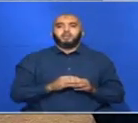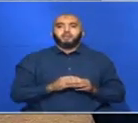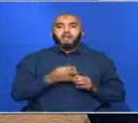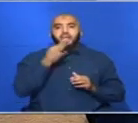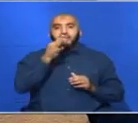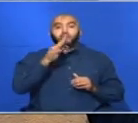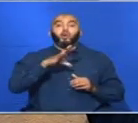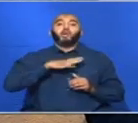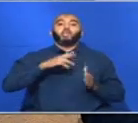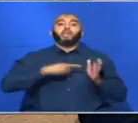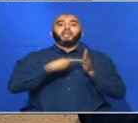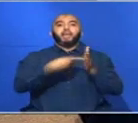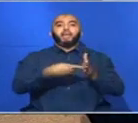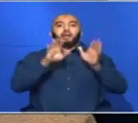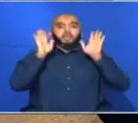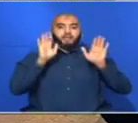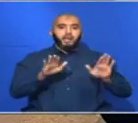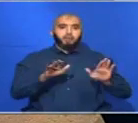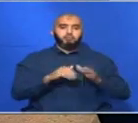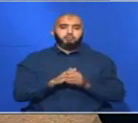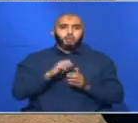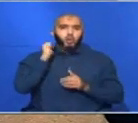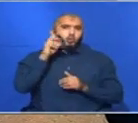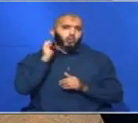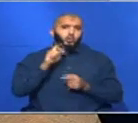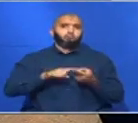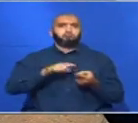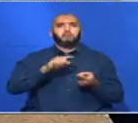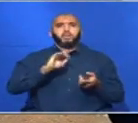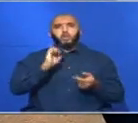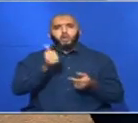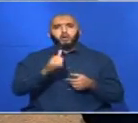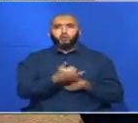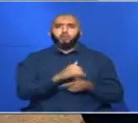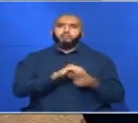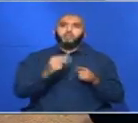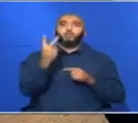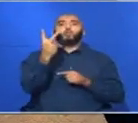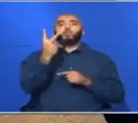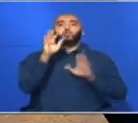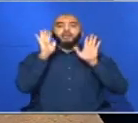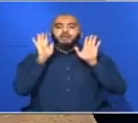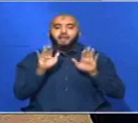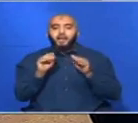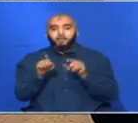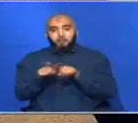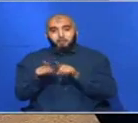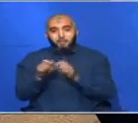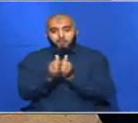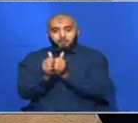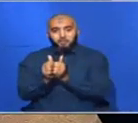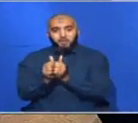علي من بيتنا يقضي الصلاه وكل يوم ورهوا الظهر مع الظهر والعصر مع العصر وهكذا فهل يواصلوا على هذا الدرب